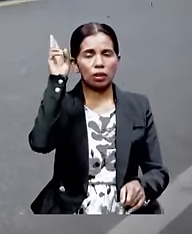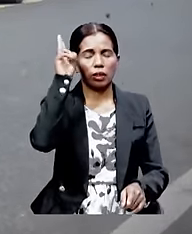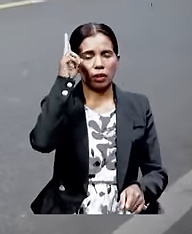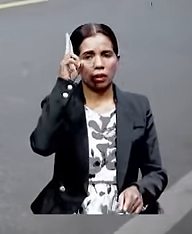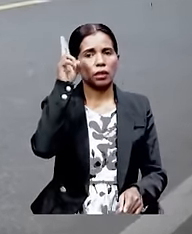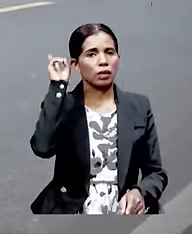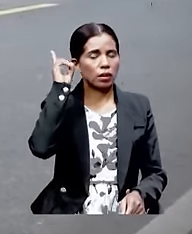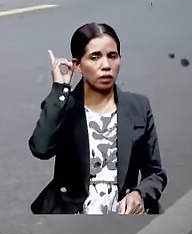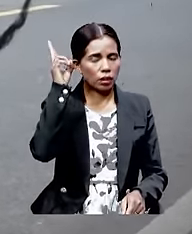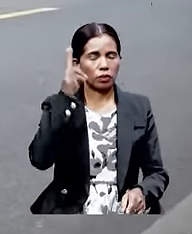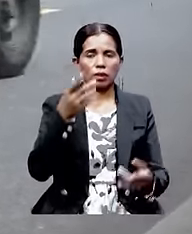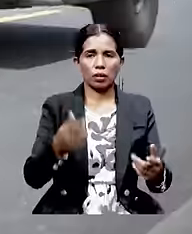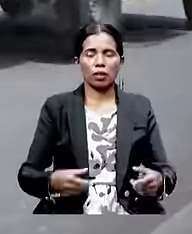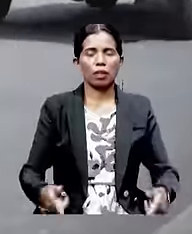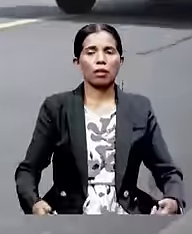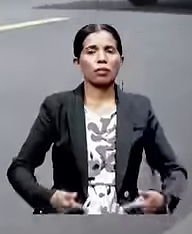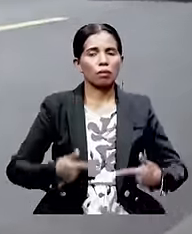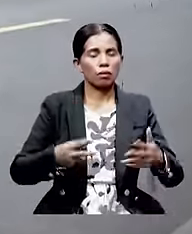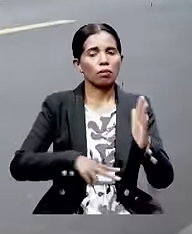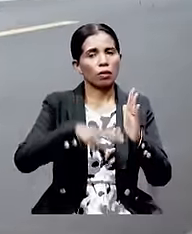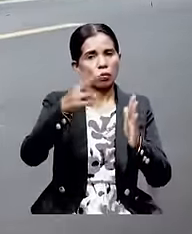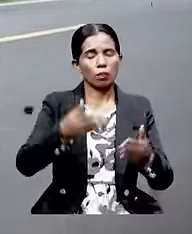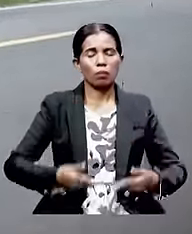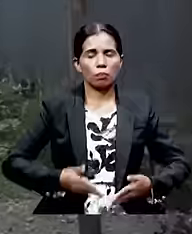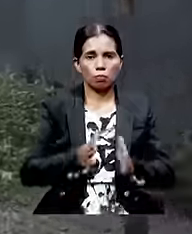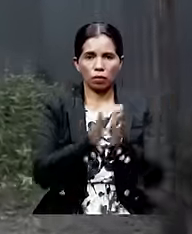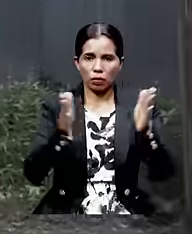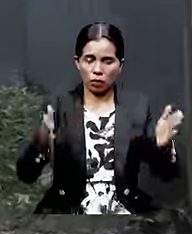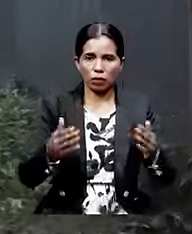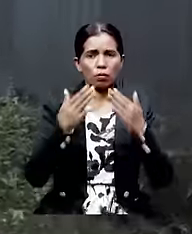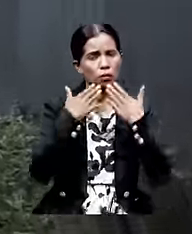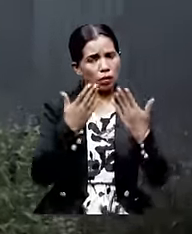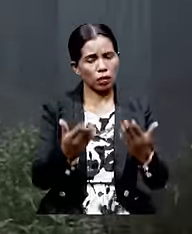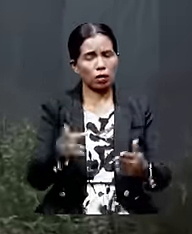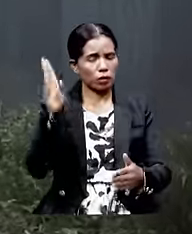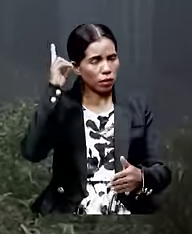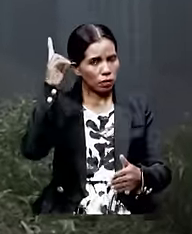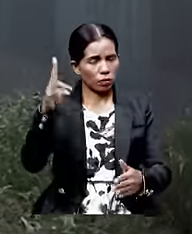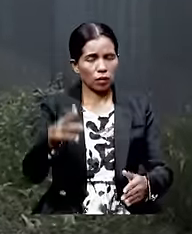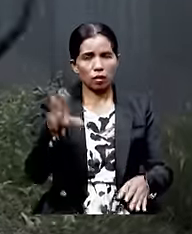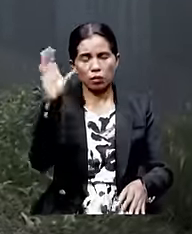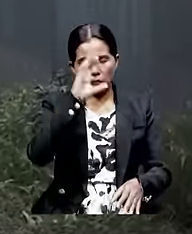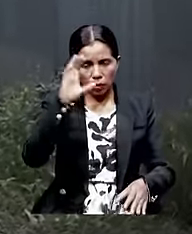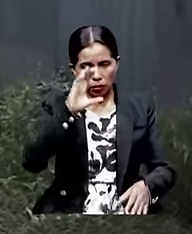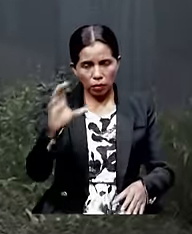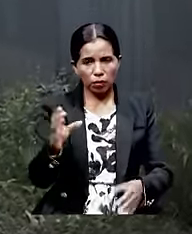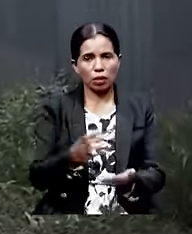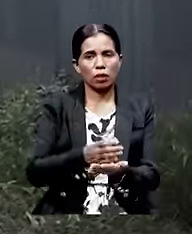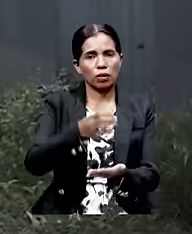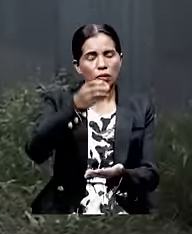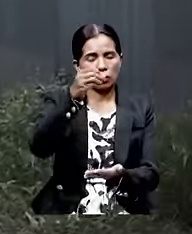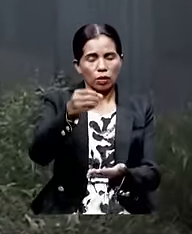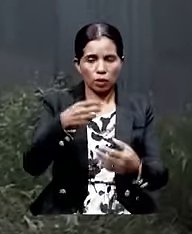liu, ho di aguenta ba moris. Obrigado tiu domingus tenke esforsu hili la taat no aku mamuk